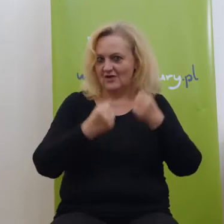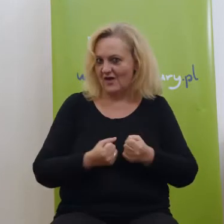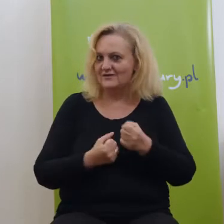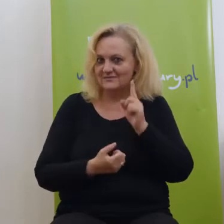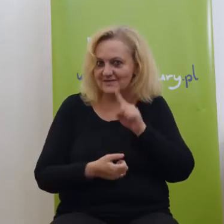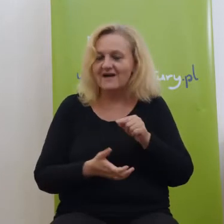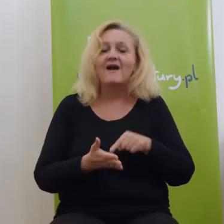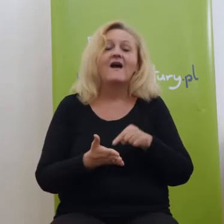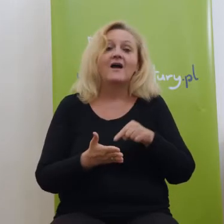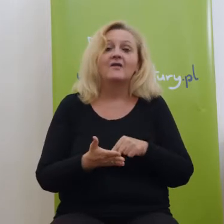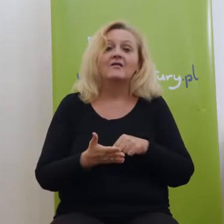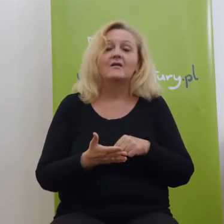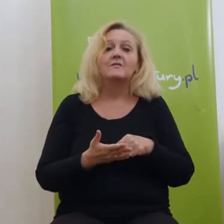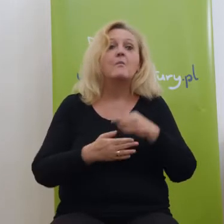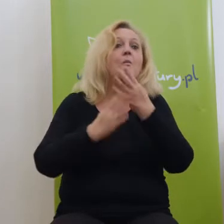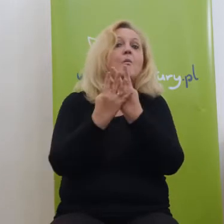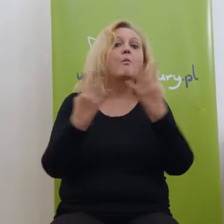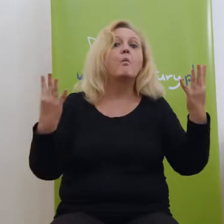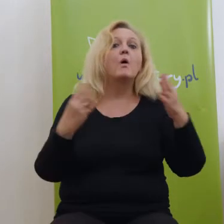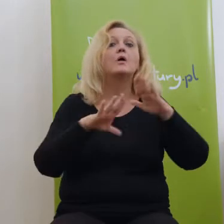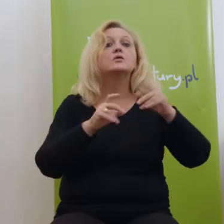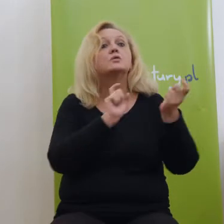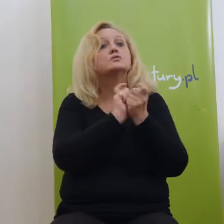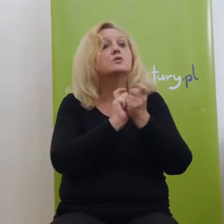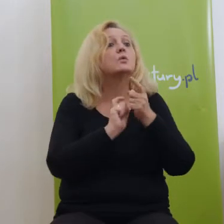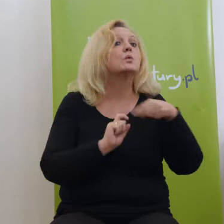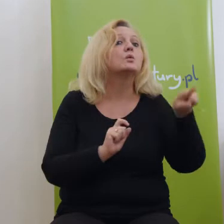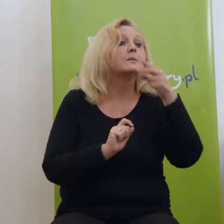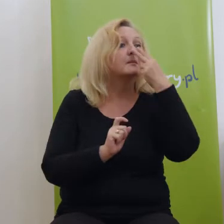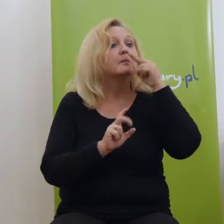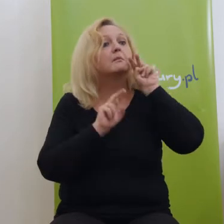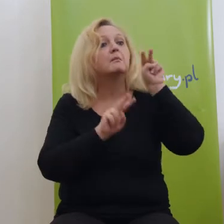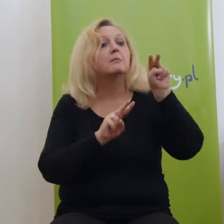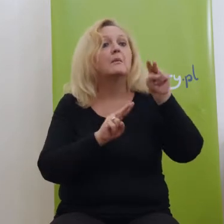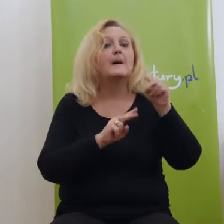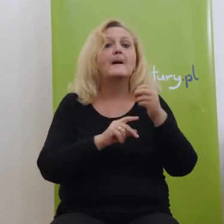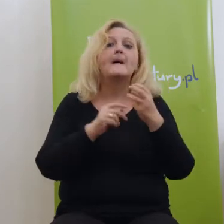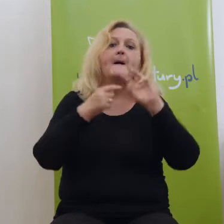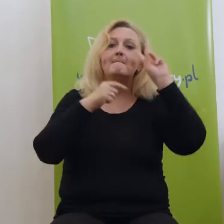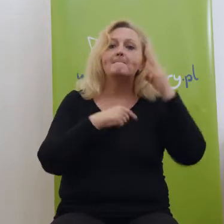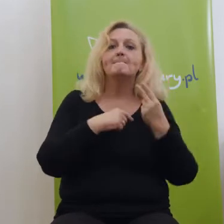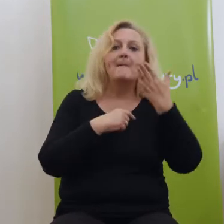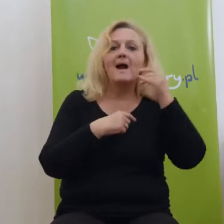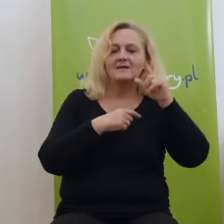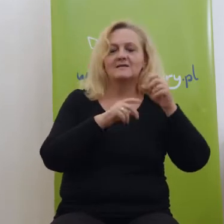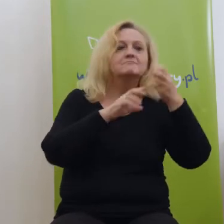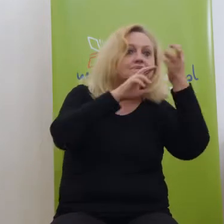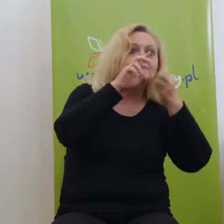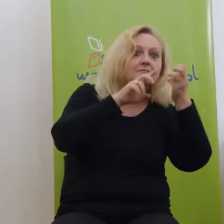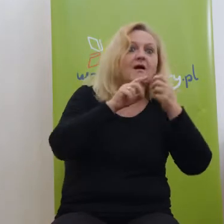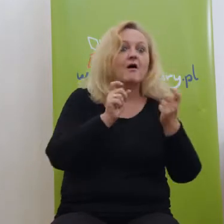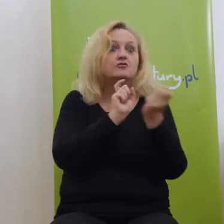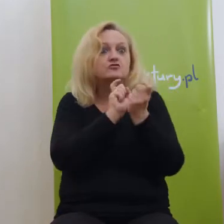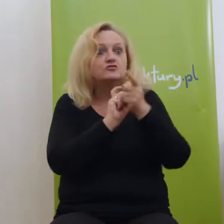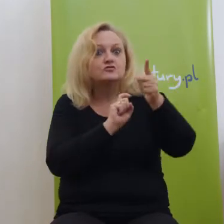I patrzą, że przez płot dzieci sąsiadów podbierają maliny. Maliny znajdują się na spodniej